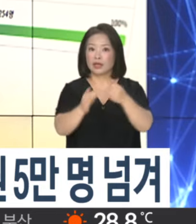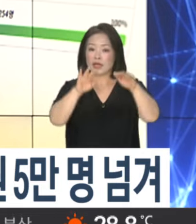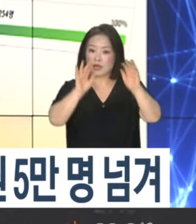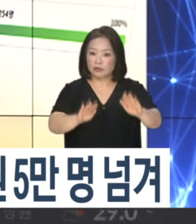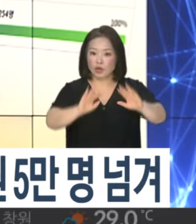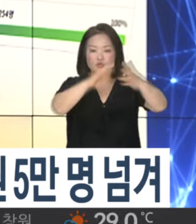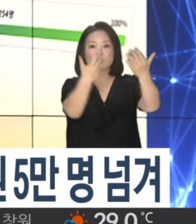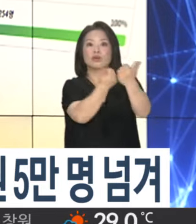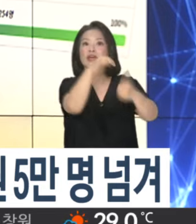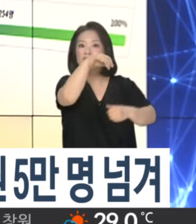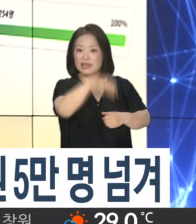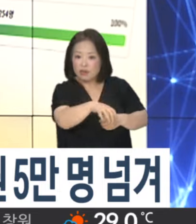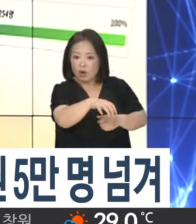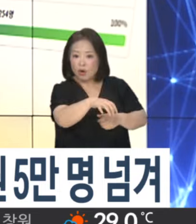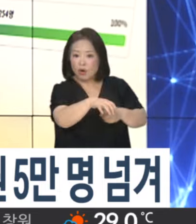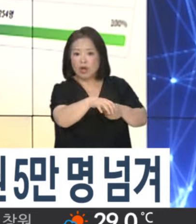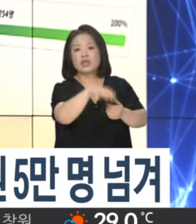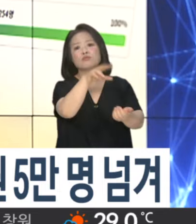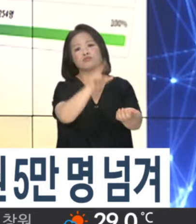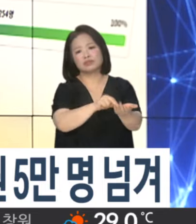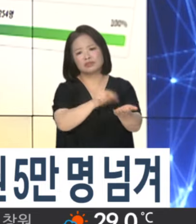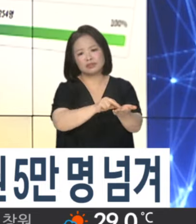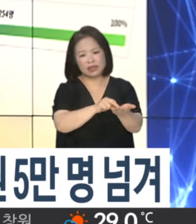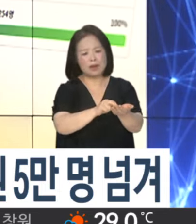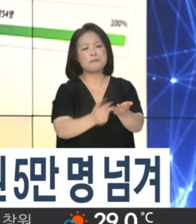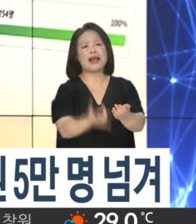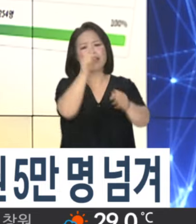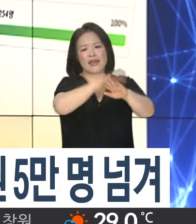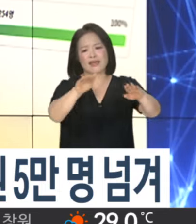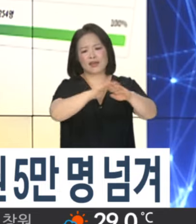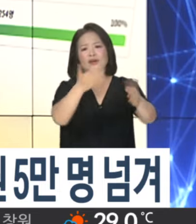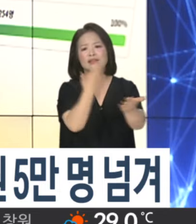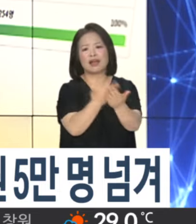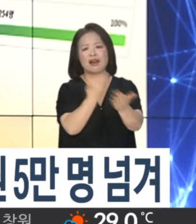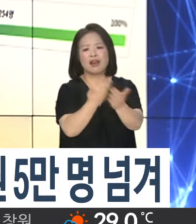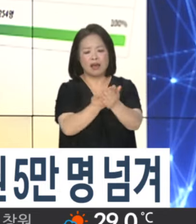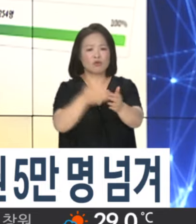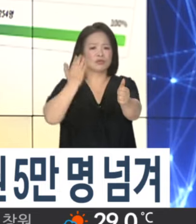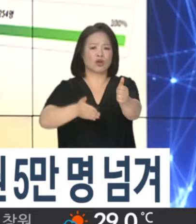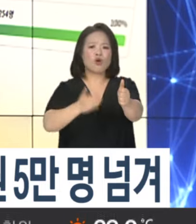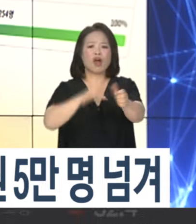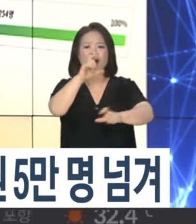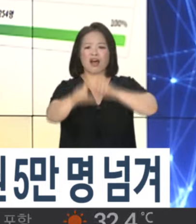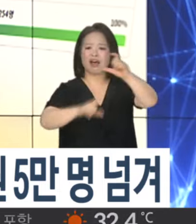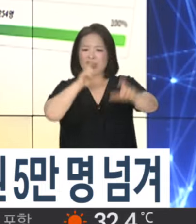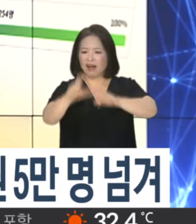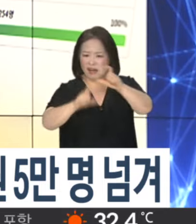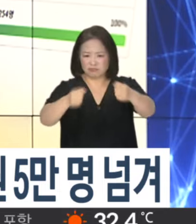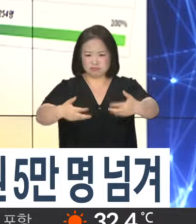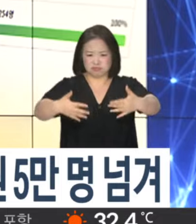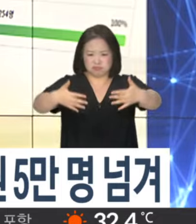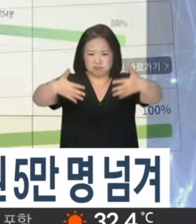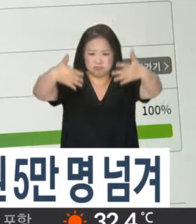이제는 국회에서이 문제를 다뤄 달라는 국민 청원으로지 번지고 있습니다 김혜림